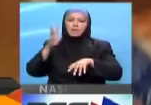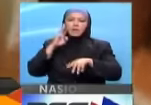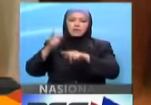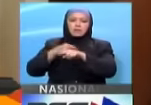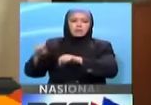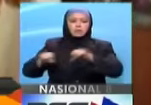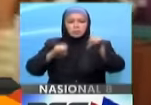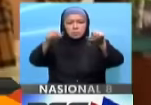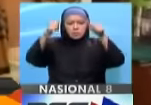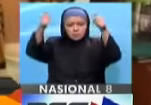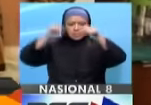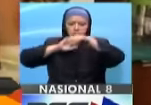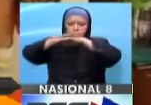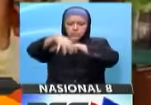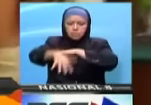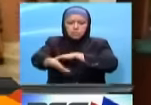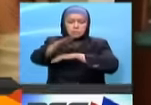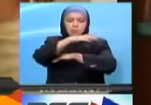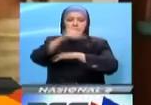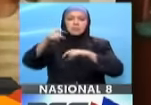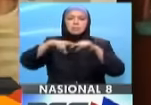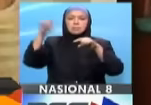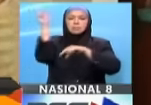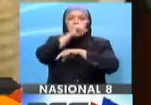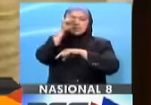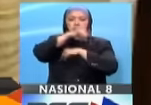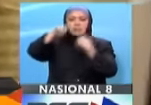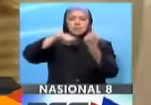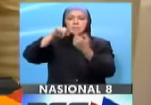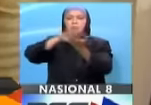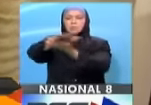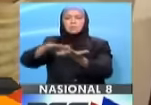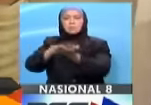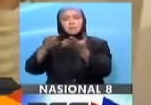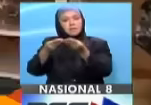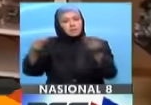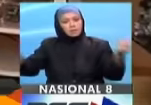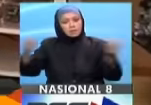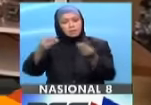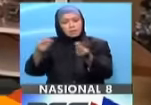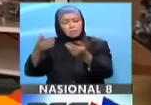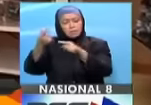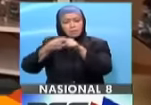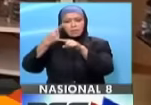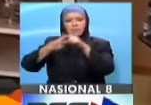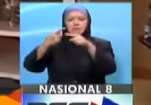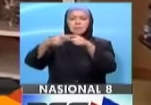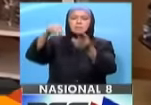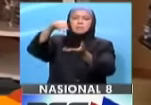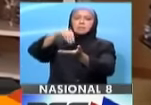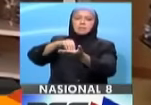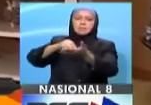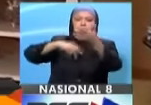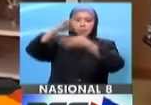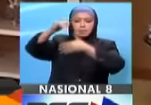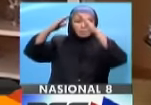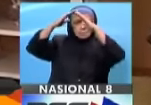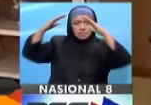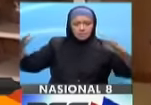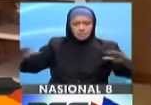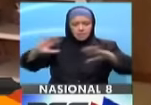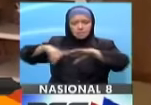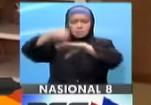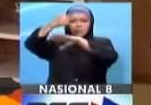melimpah. Keadaan lebih teruk apabila limpahan air itu bercampur dengan tanah merah daripada kawasan projek perumahan yang sedang dibangunkan